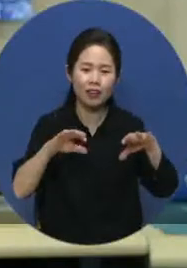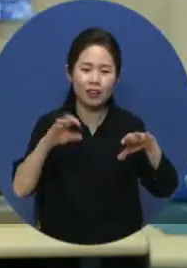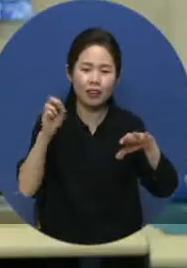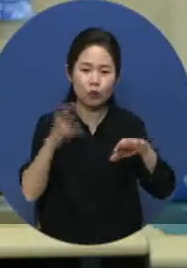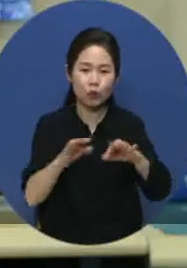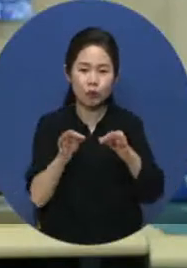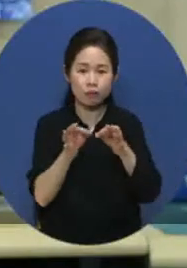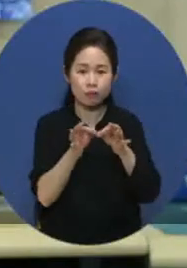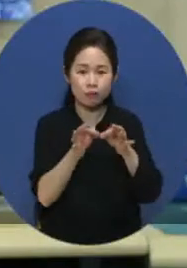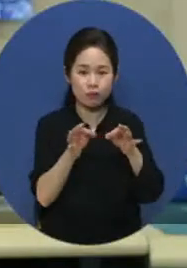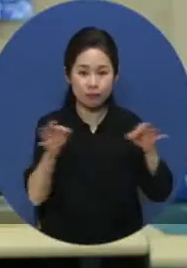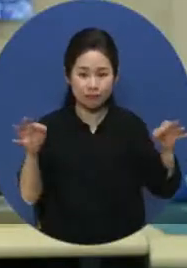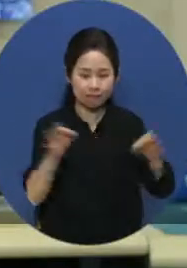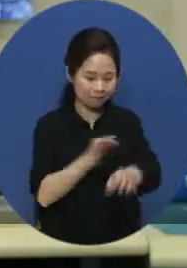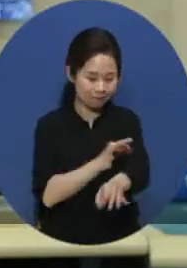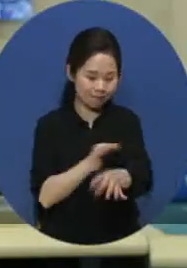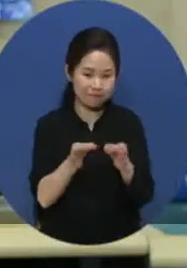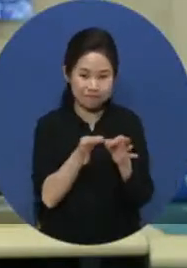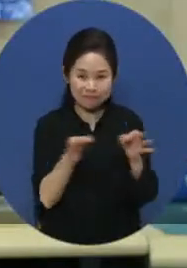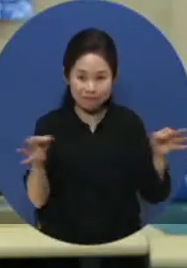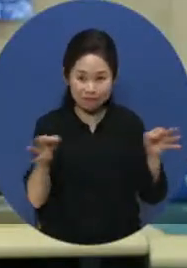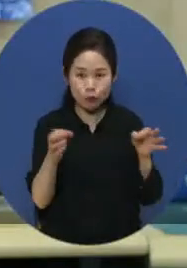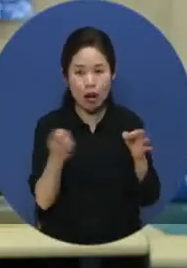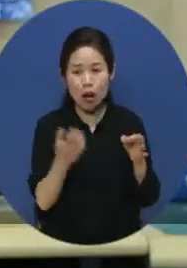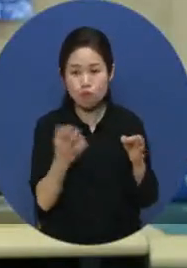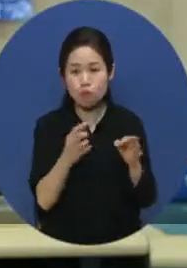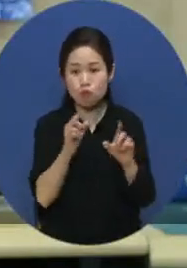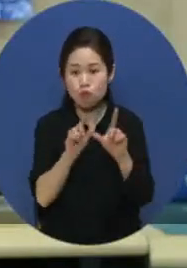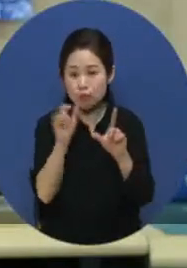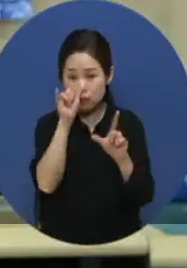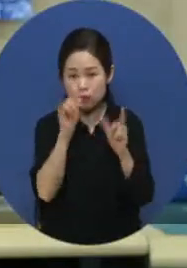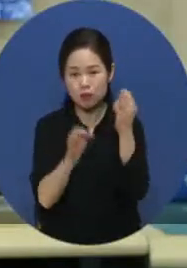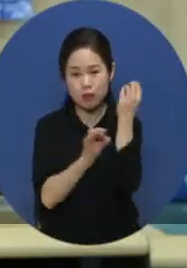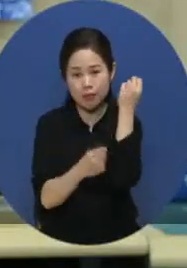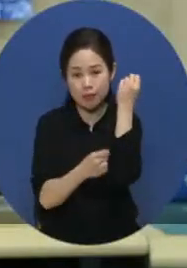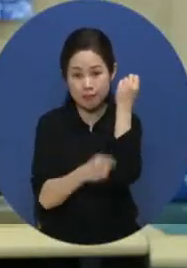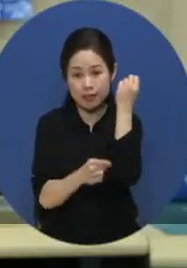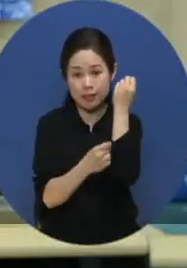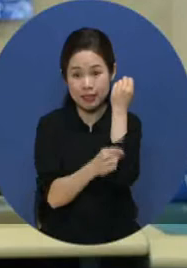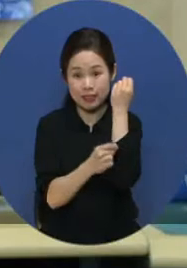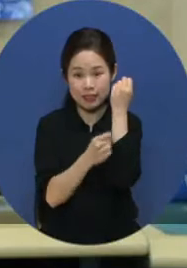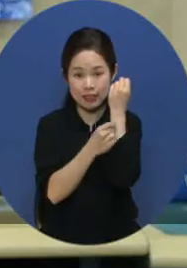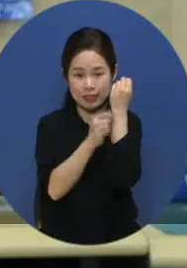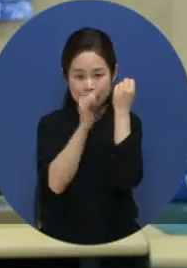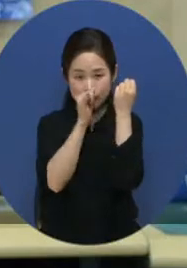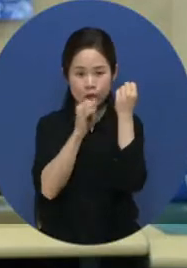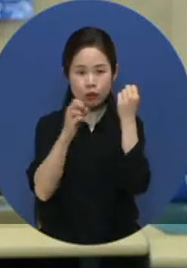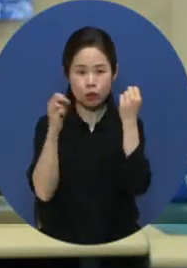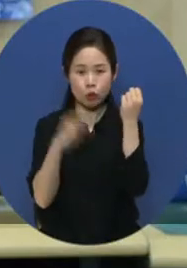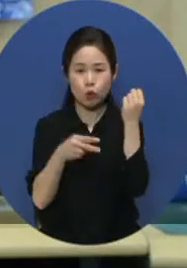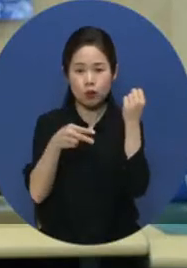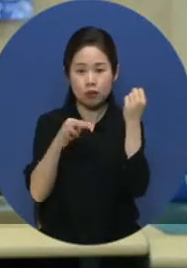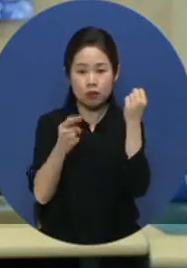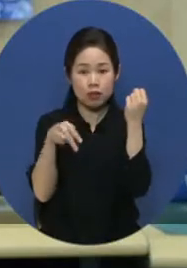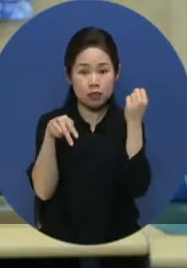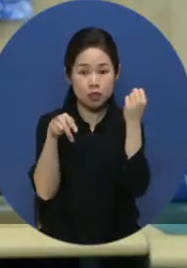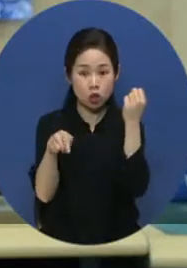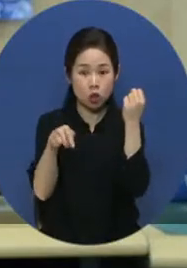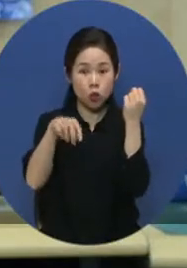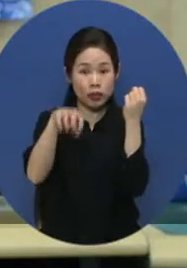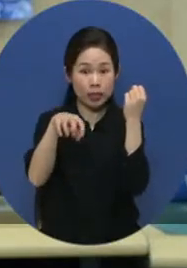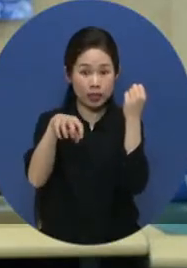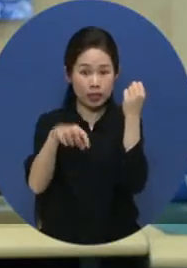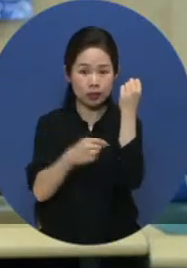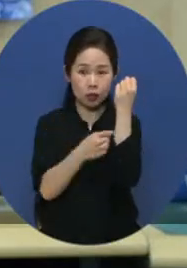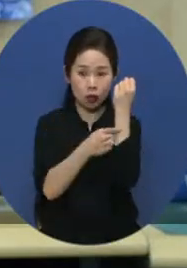같은 걸로 측정을 하고 아픈 부분이 있으면 표시를 하고, 그리고 물론 그 전에 하는 게 센서 위치를 결정을 하는